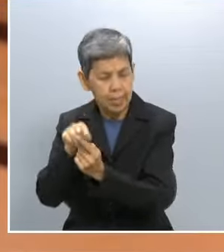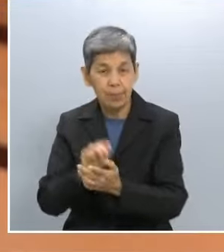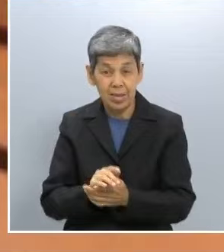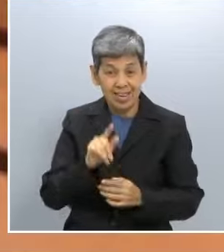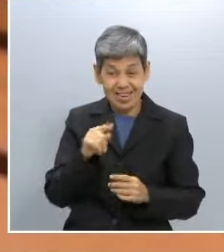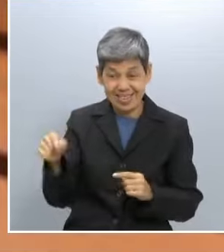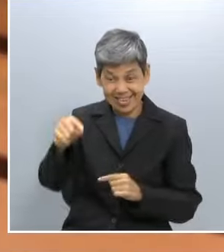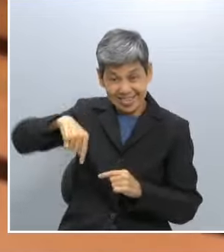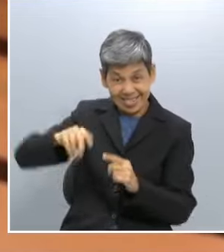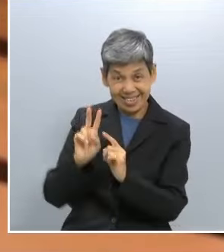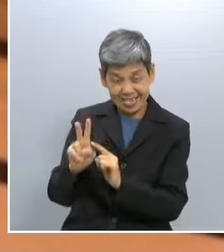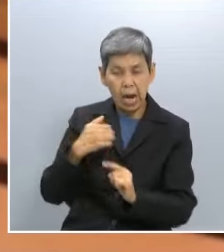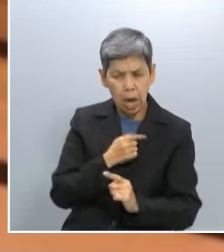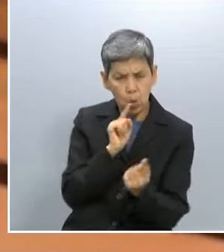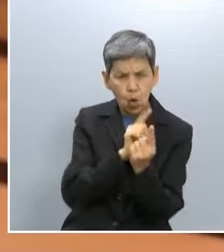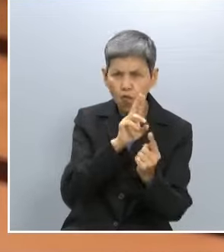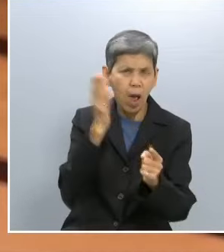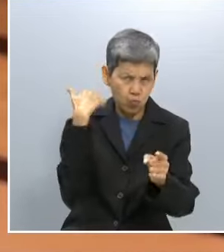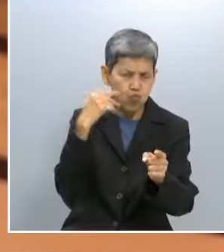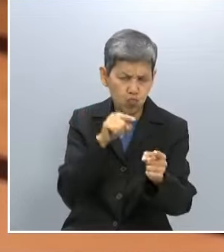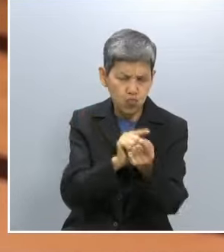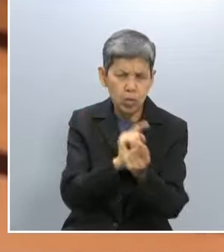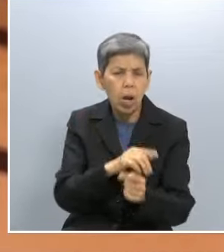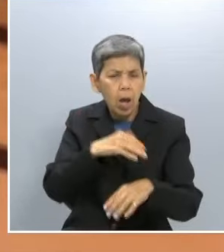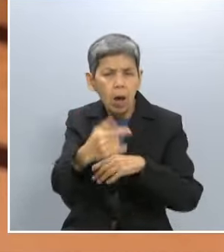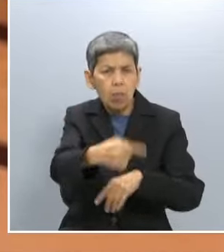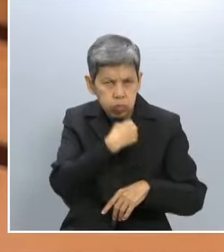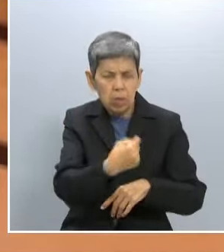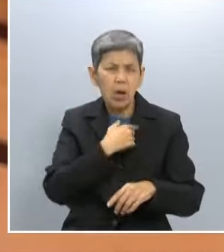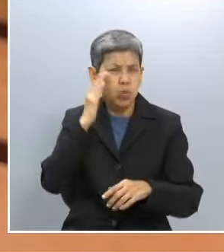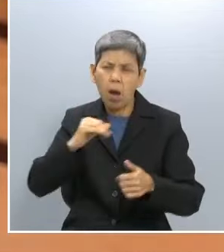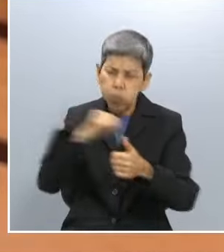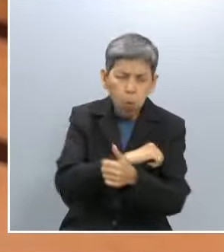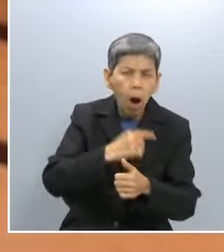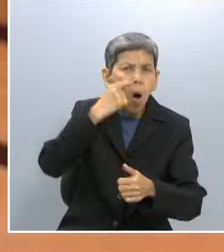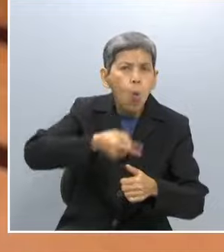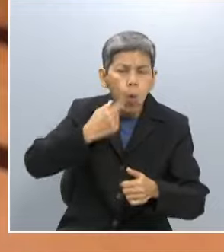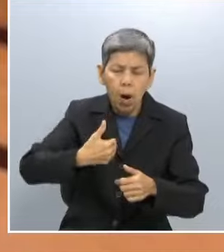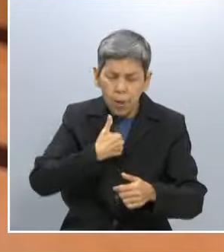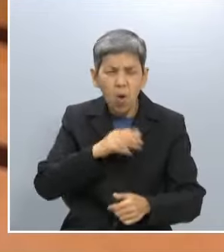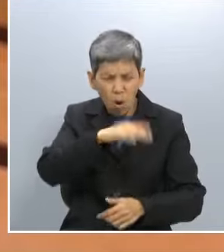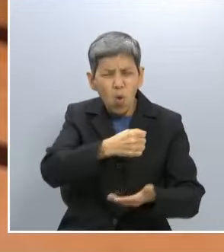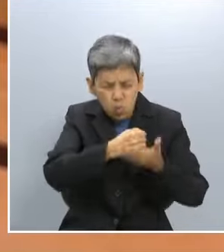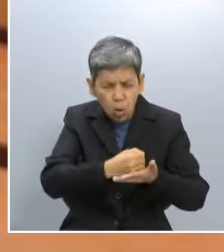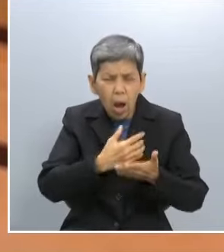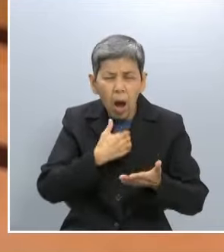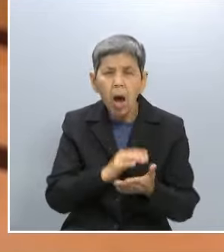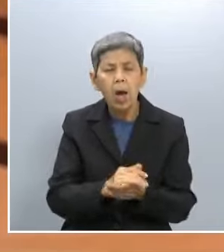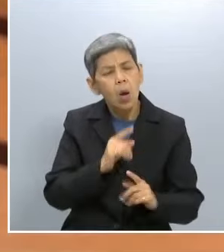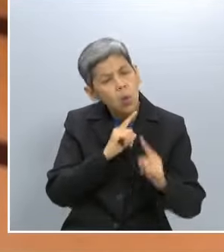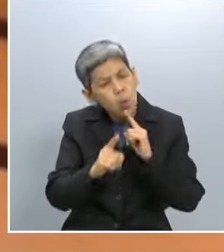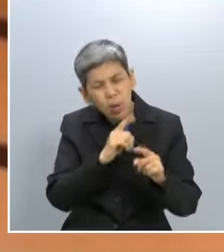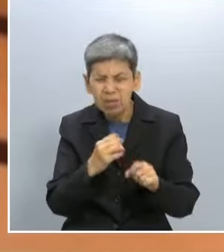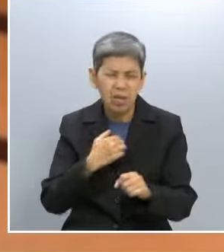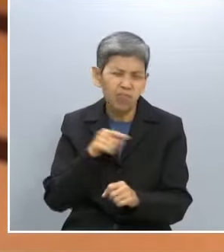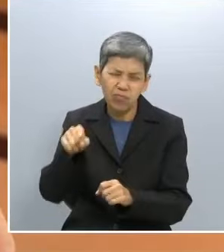คบกับนุ่นตนรู้จักแฟนเก่าของทอยก็เคยทักมาหาตนว่าถูกทอยทำร้ายร่างกายทักมาขอความช่วยเหลือมาปรึกษาว่าไม่อย